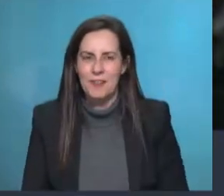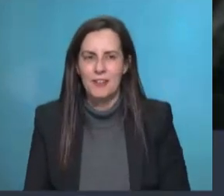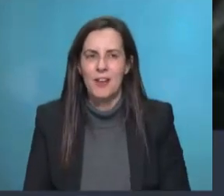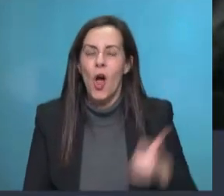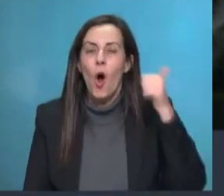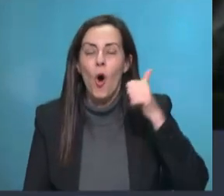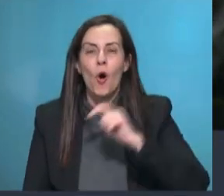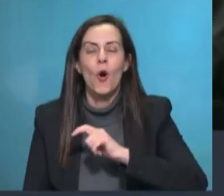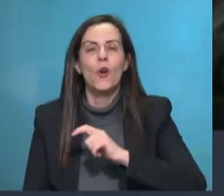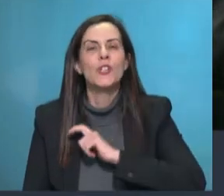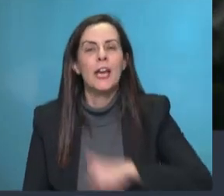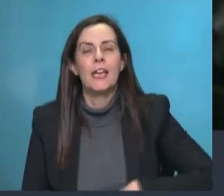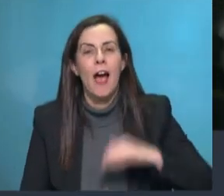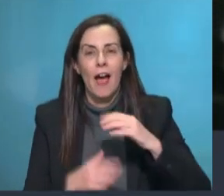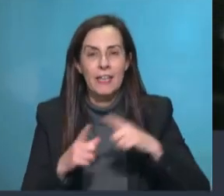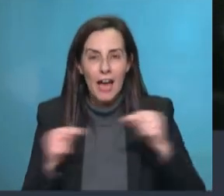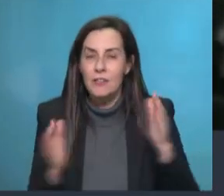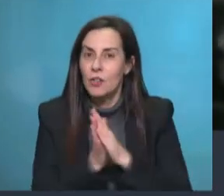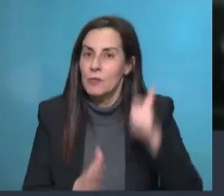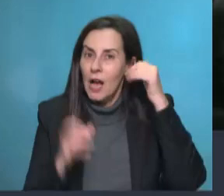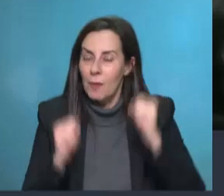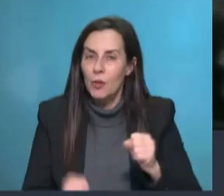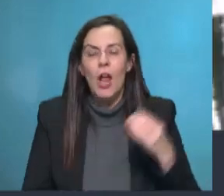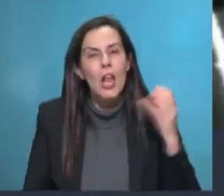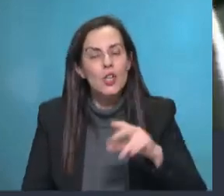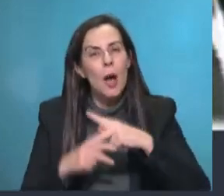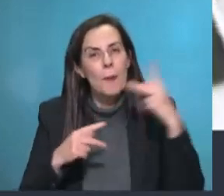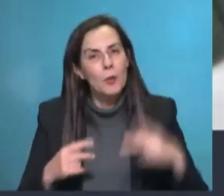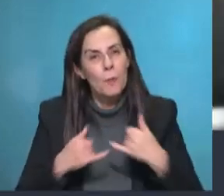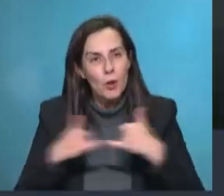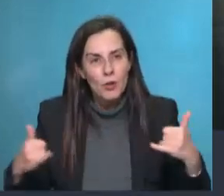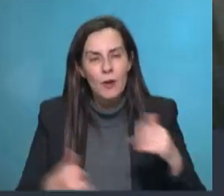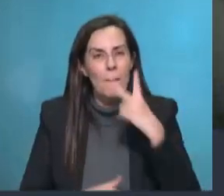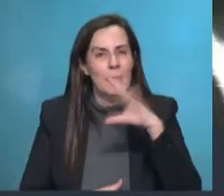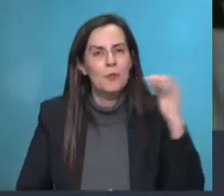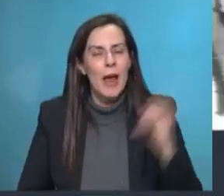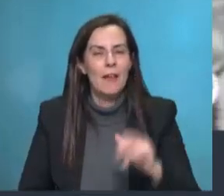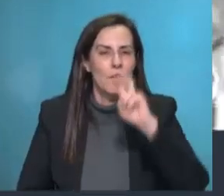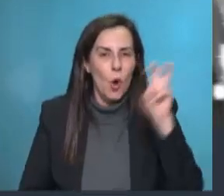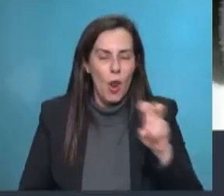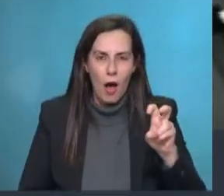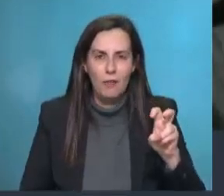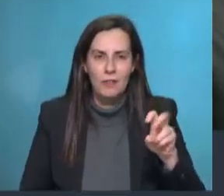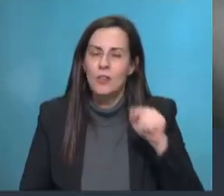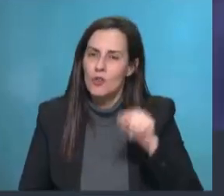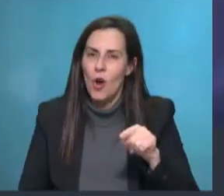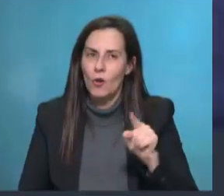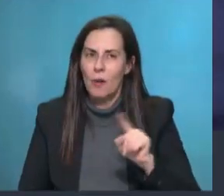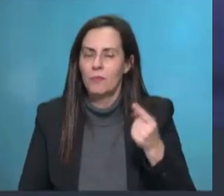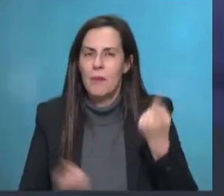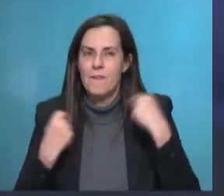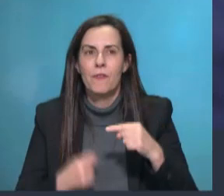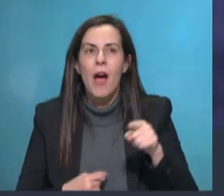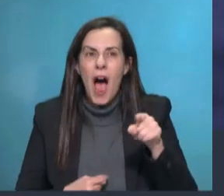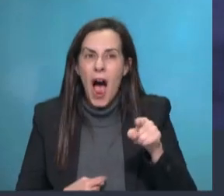הזה רש דשו ביקש משר הביטחון אישור להשקיע בפרויקט פיתוח רבע מיליון דולרים ממקורות חוץ שאותם לא זיהה את